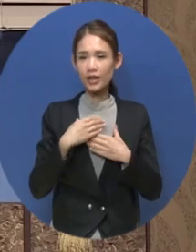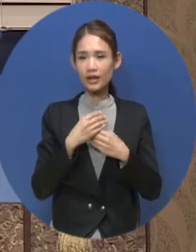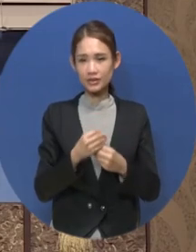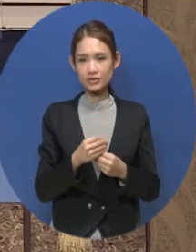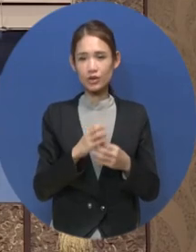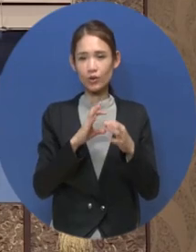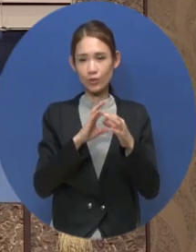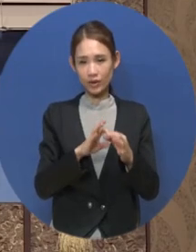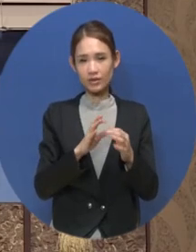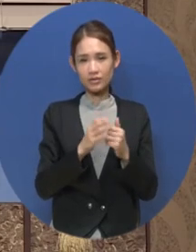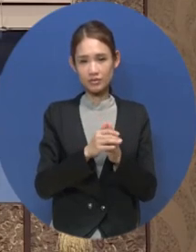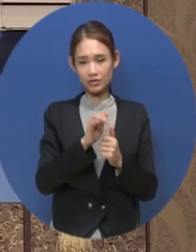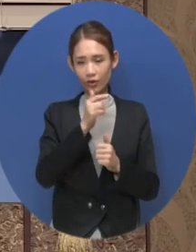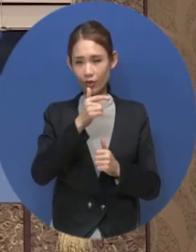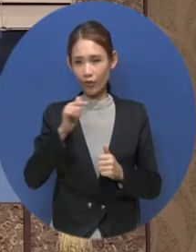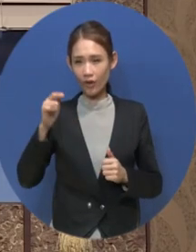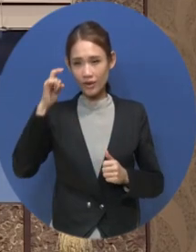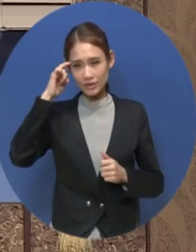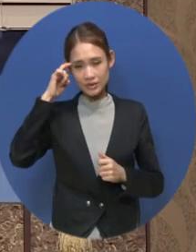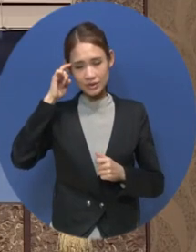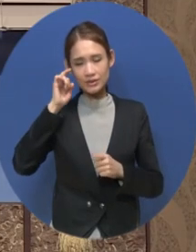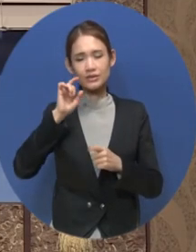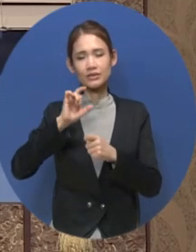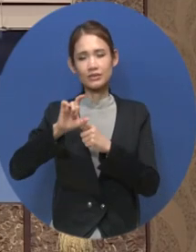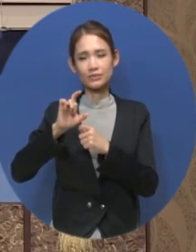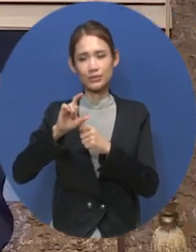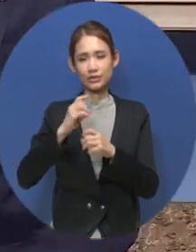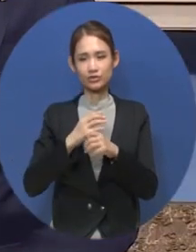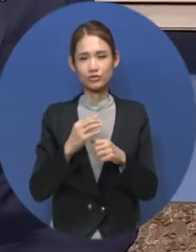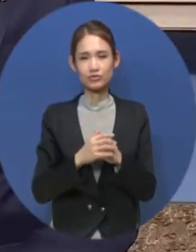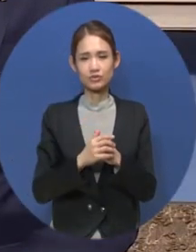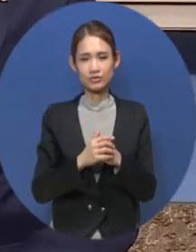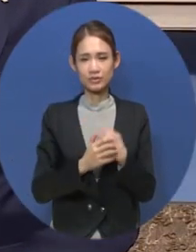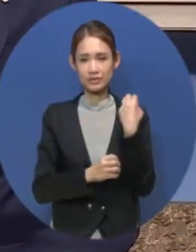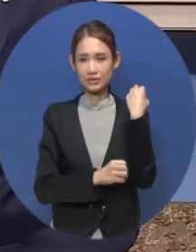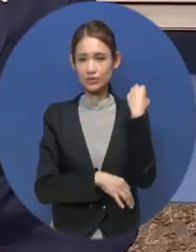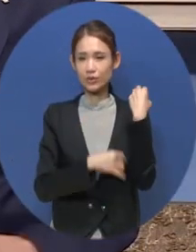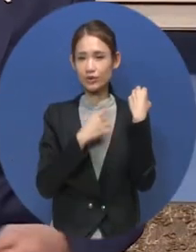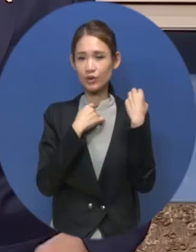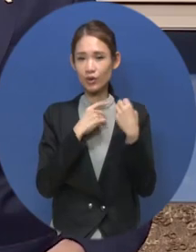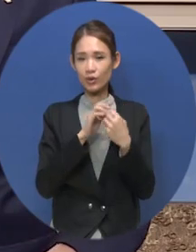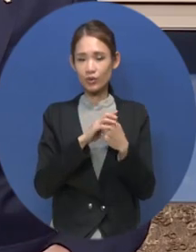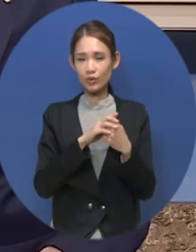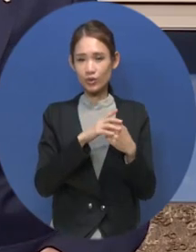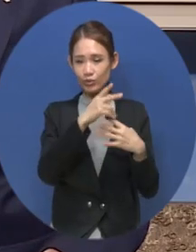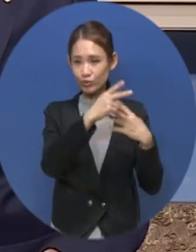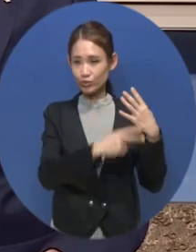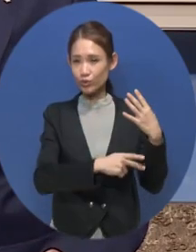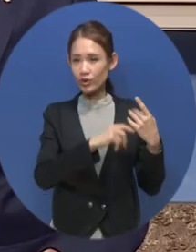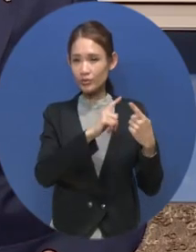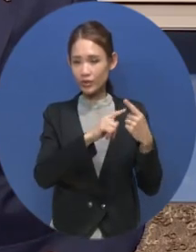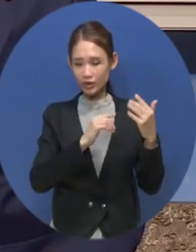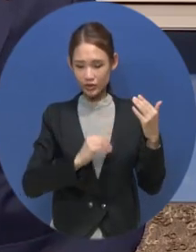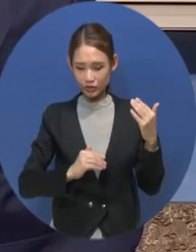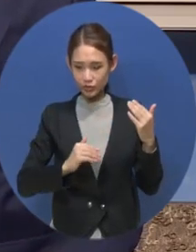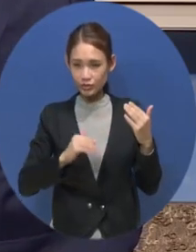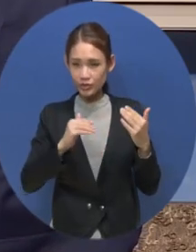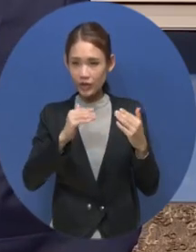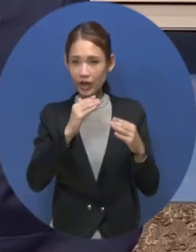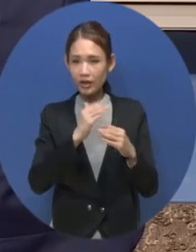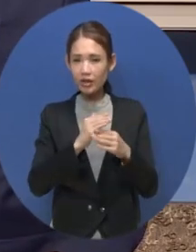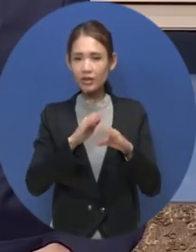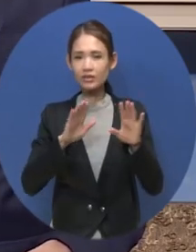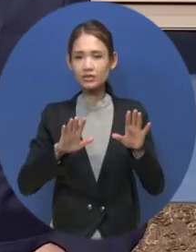문제 이런 것들을 많이 신경을 쓰고 있습니다. 네, 예. 사실 이제 기존에 있던 그런 프로세스대로 진행을 해 왔다가 예. 지금은